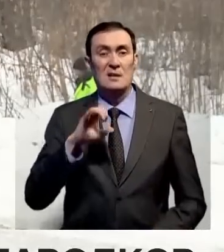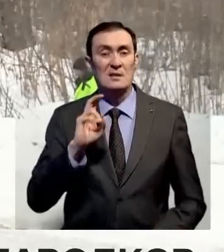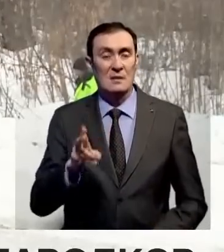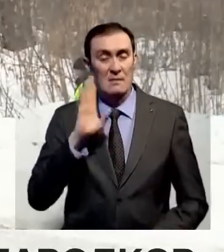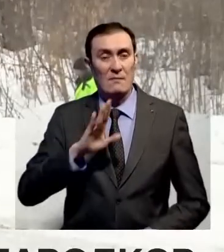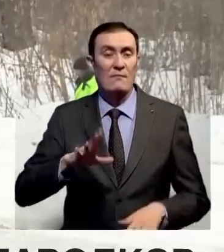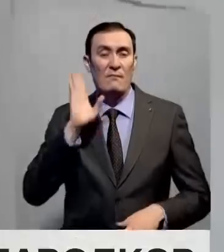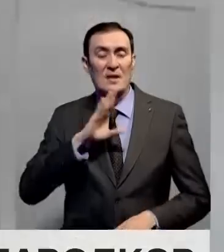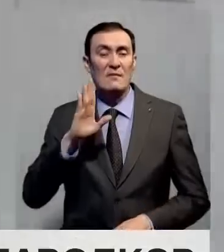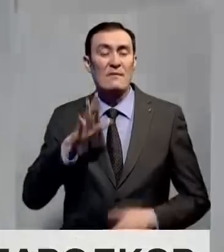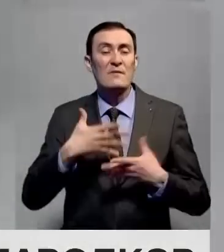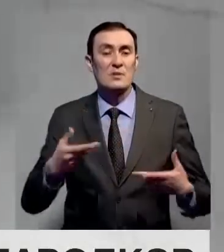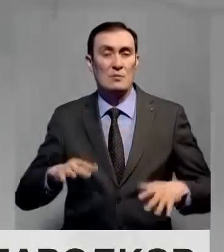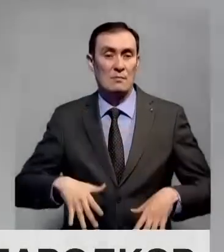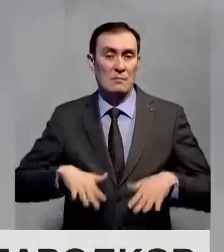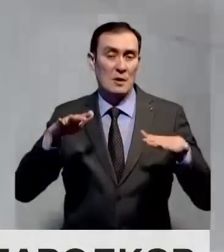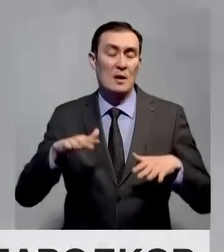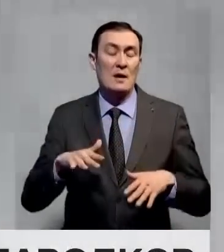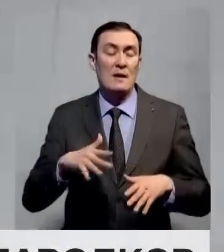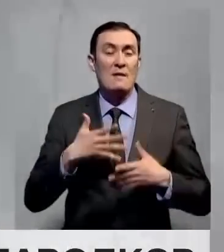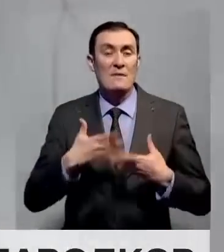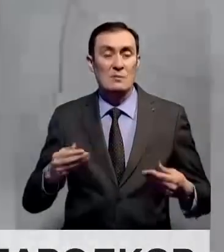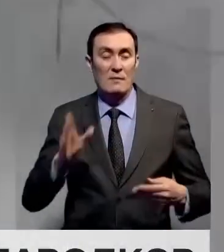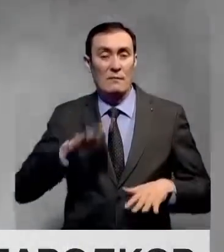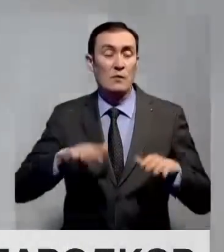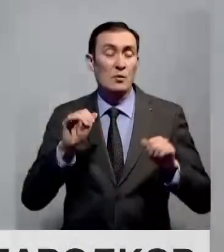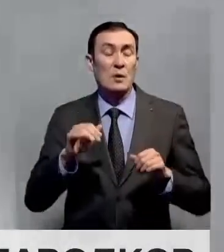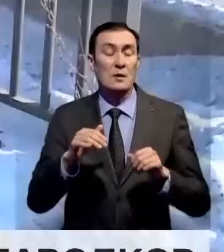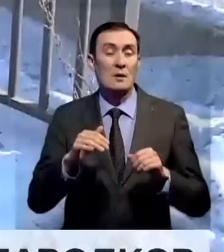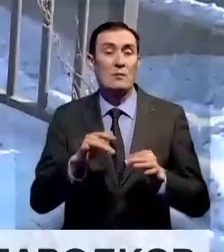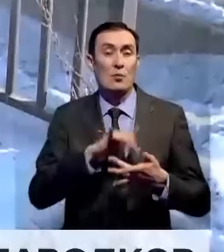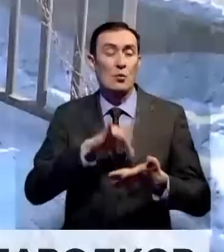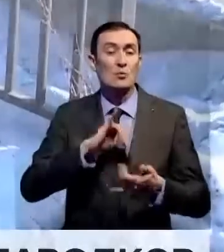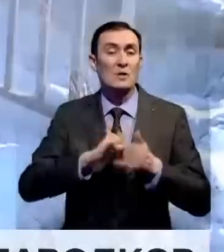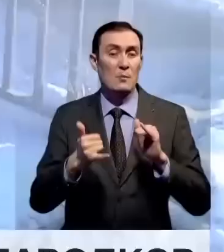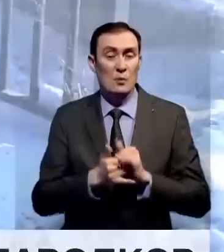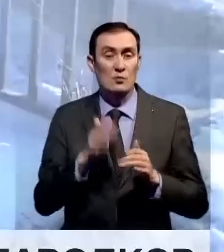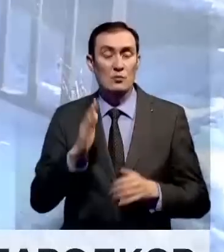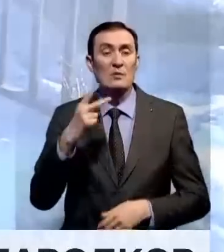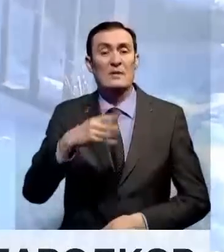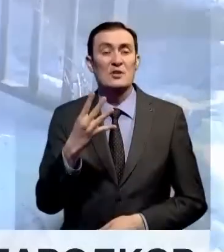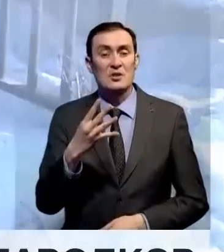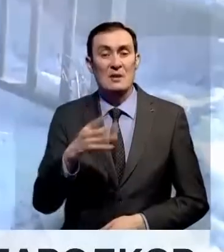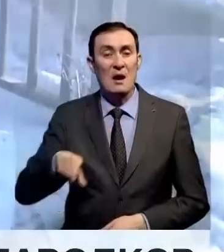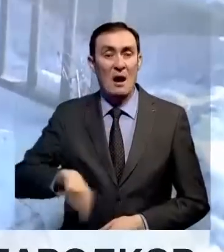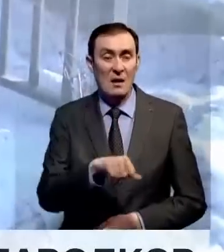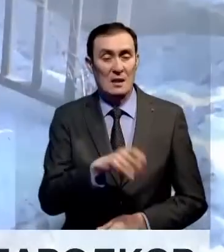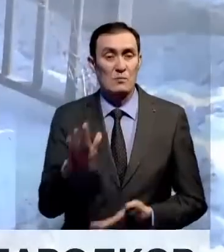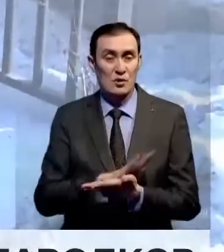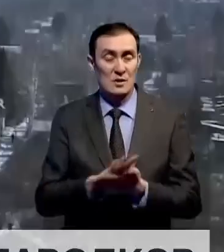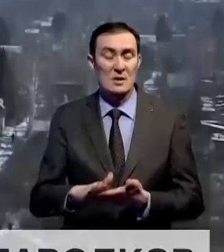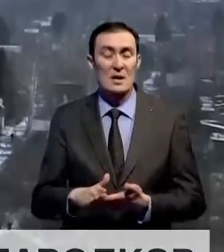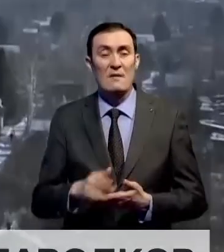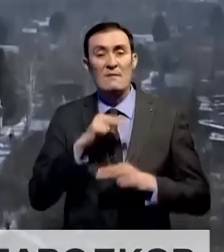воды в весенний период. Большую весеннюю воду от жилых районов Усть-Каменогорска отведут 24 арыка. Внимание